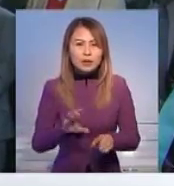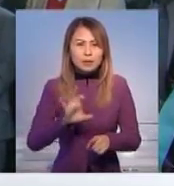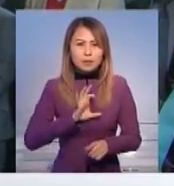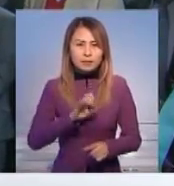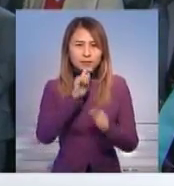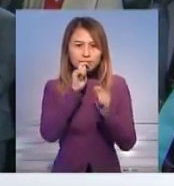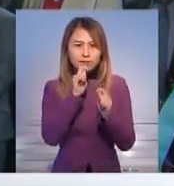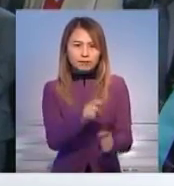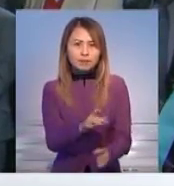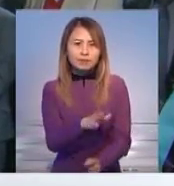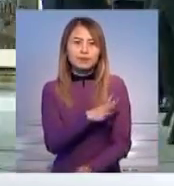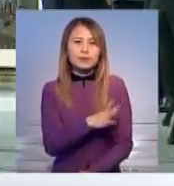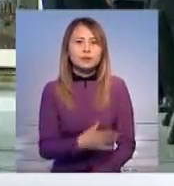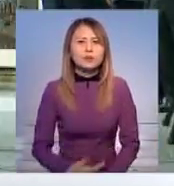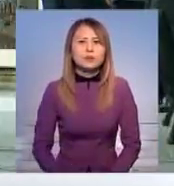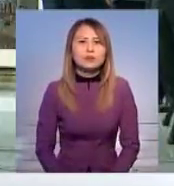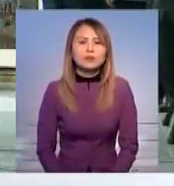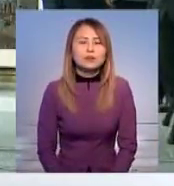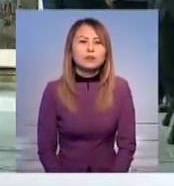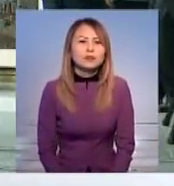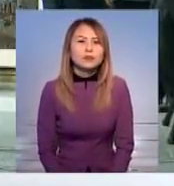орден медальдармен марапатталған.